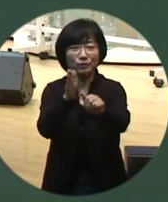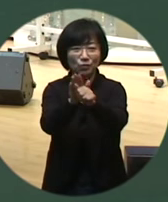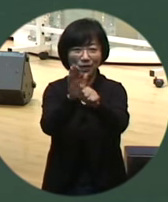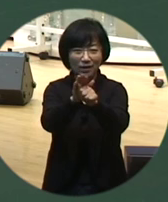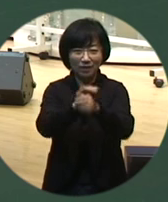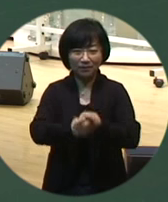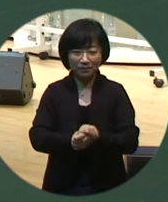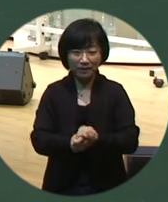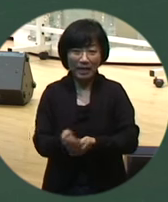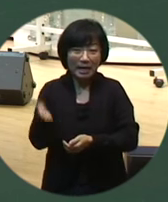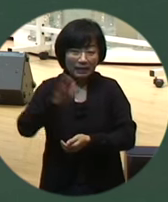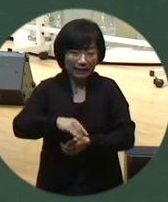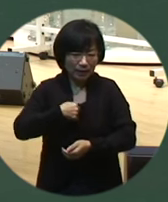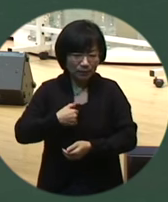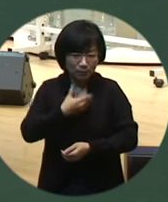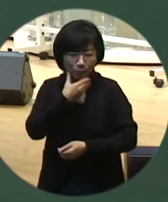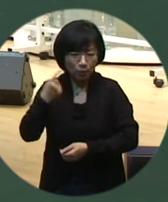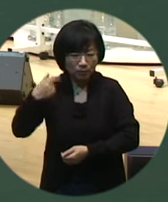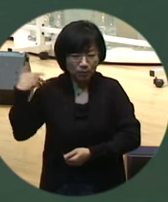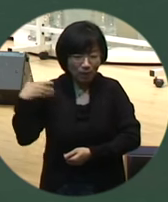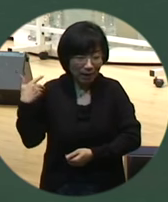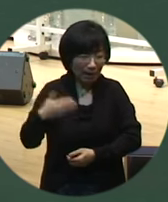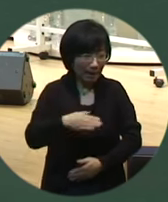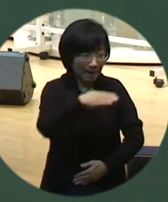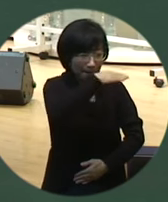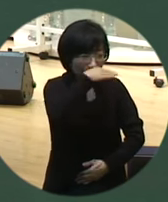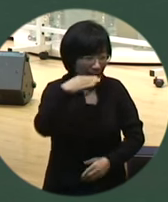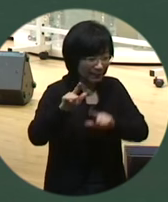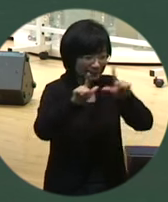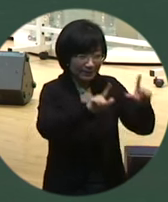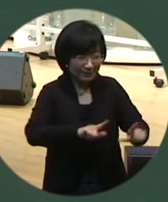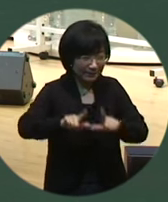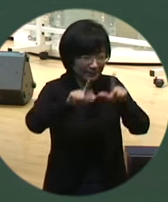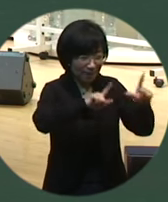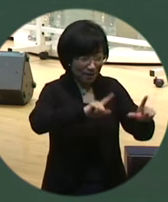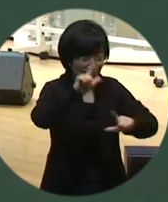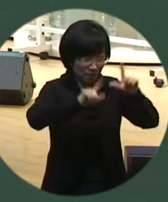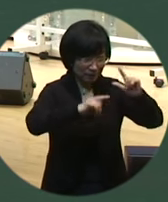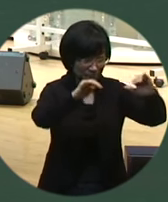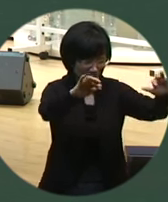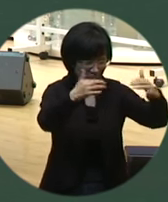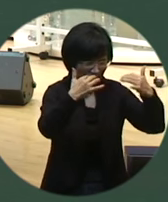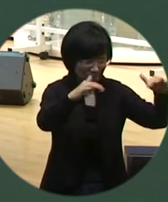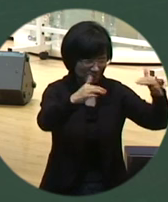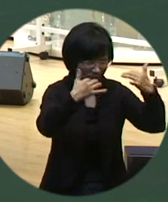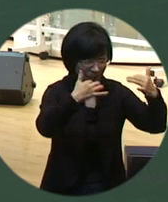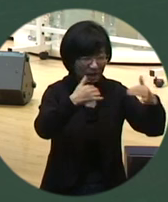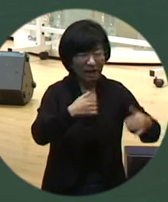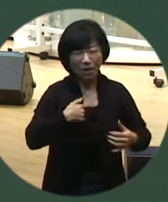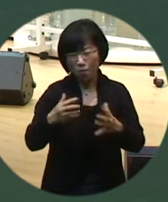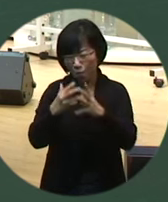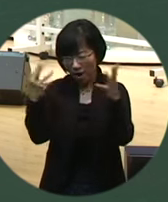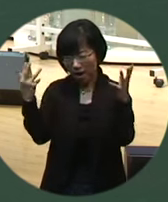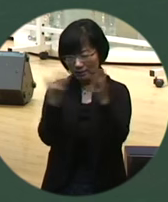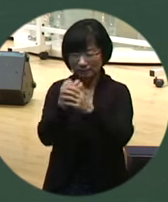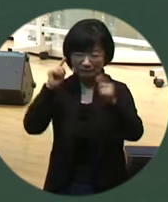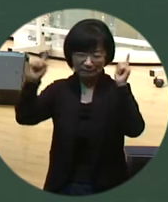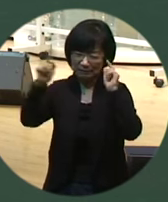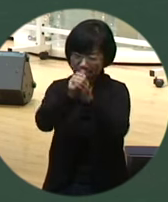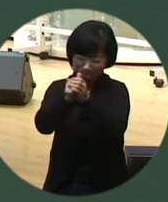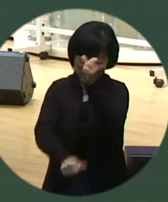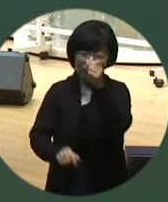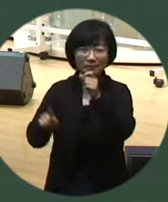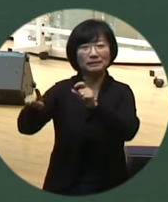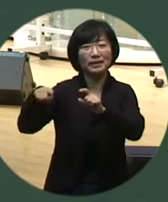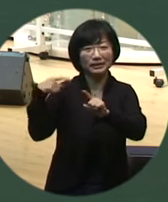서려고? How can we be so brash to think that we can stand before God with our upright living? 타락 중에 타락이요. It's the greatest corruption of all.